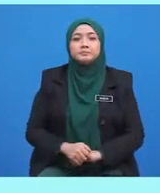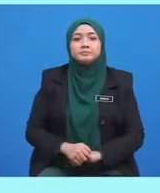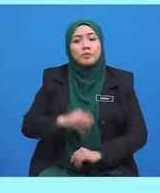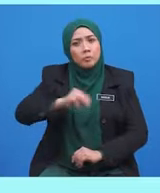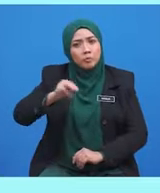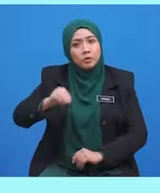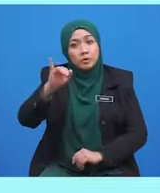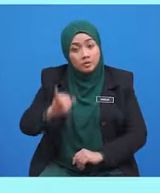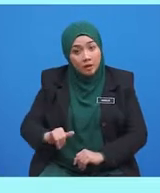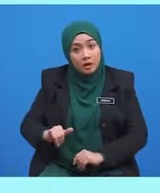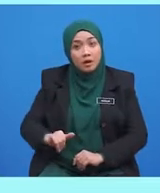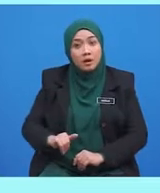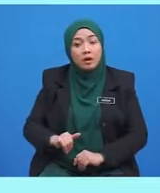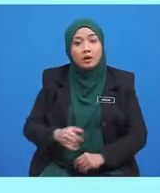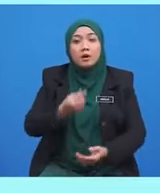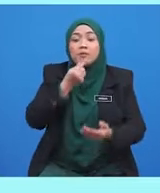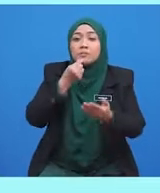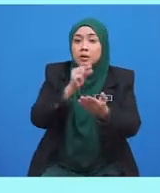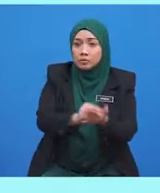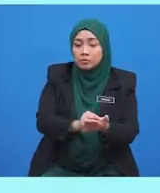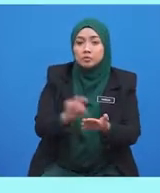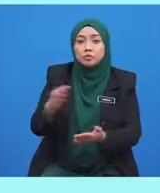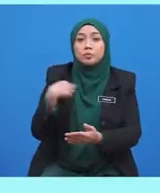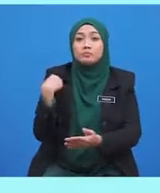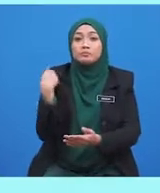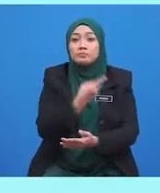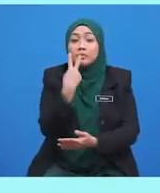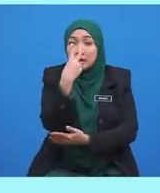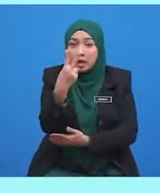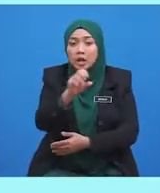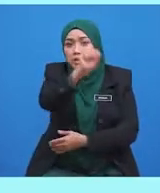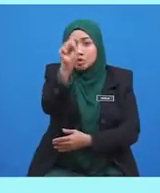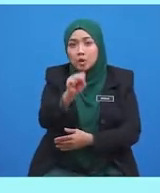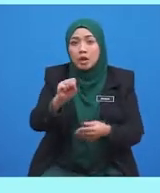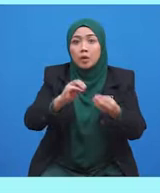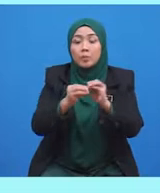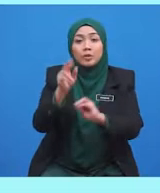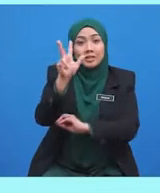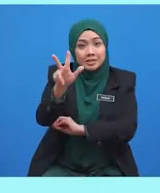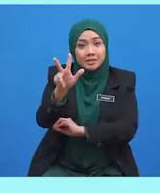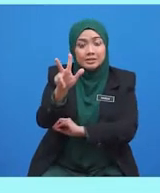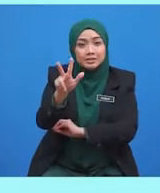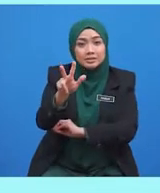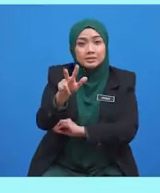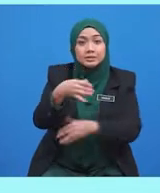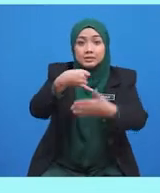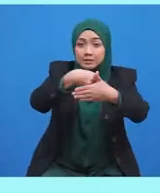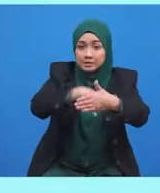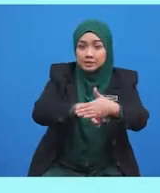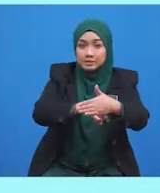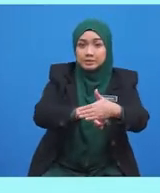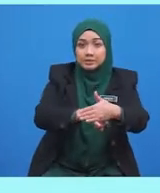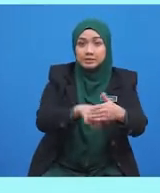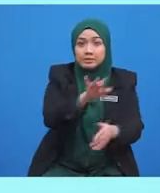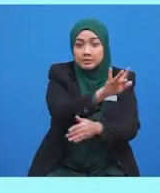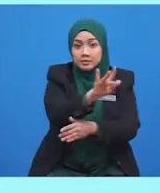Murid-murid yang hebat, ayuh ke soalan seterusnya. Isi tempat kosong dengan jawapan yang tepat.